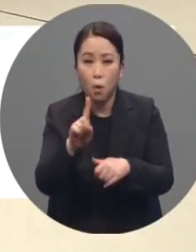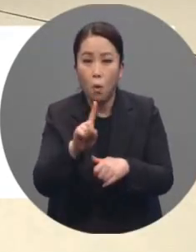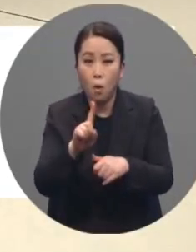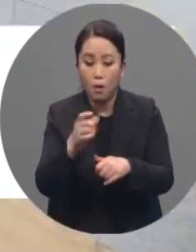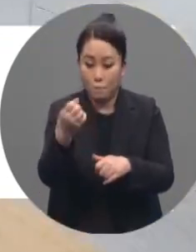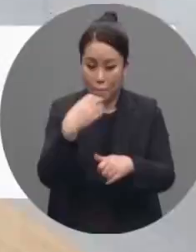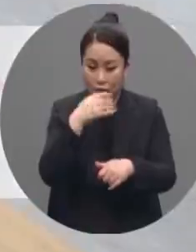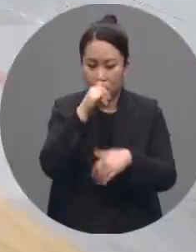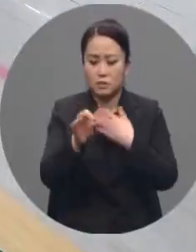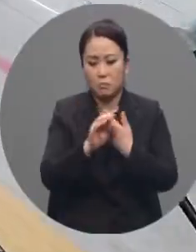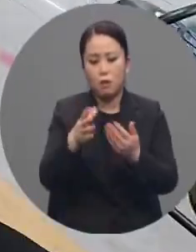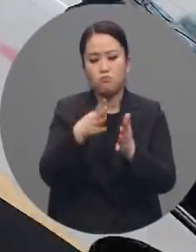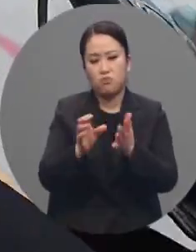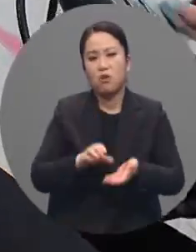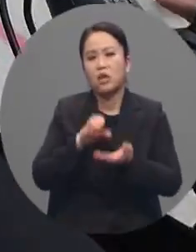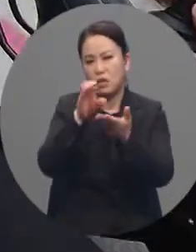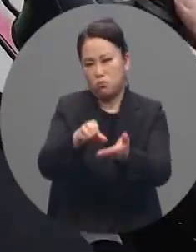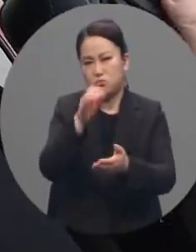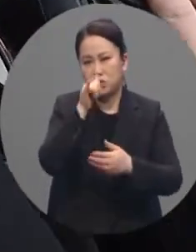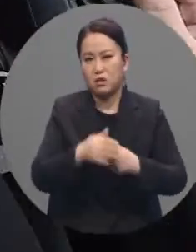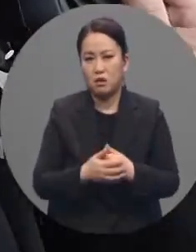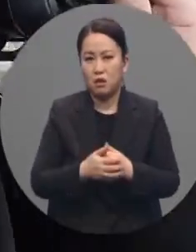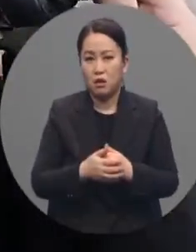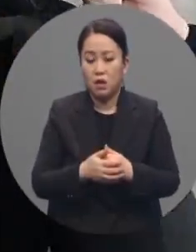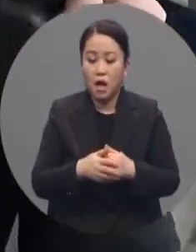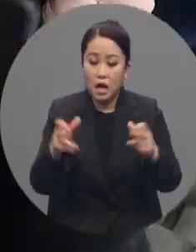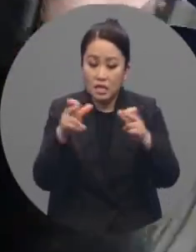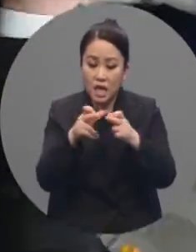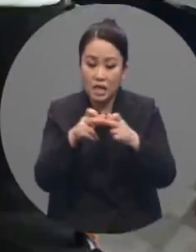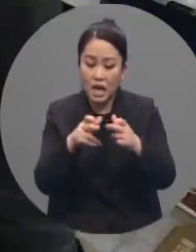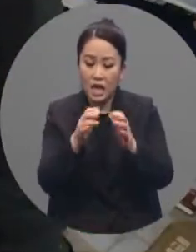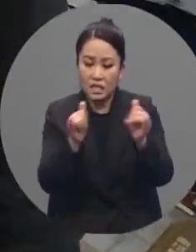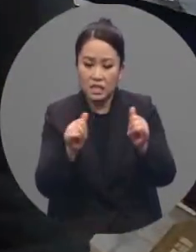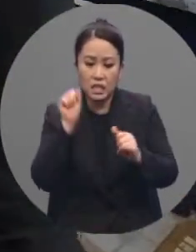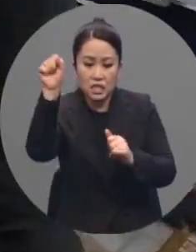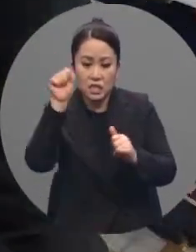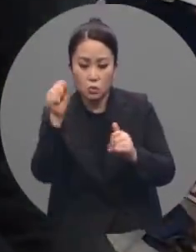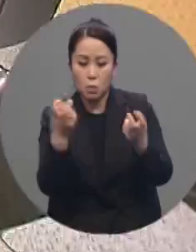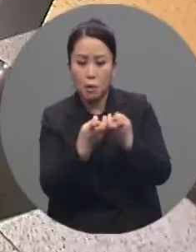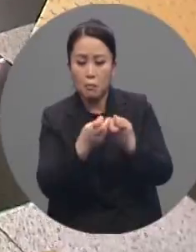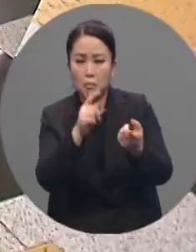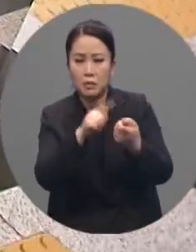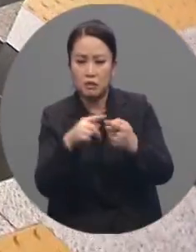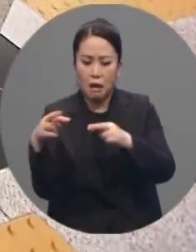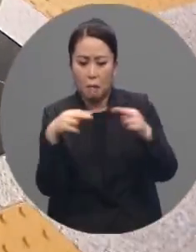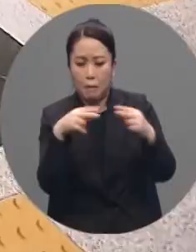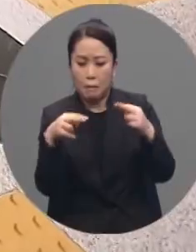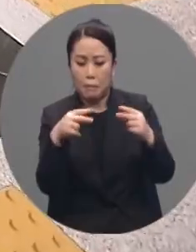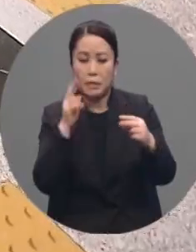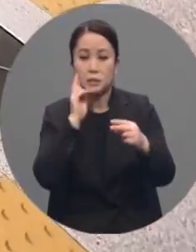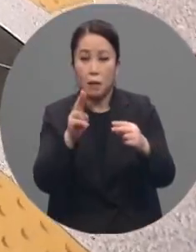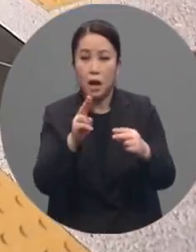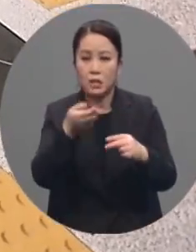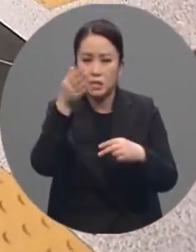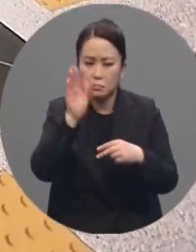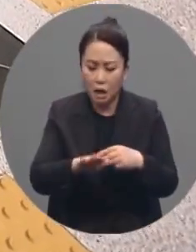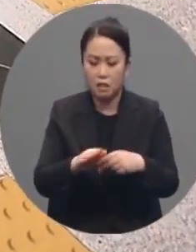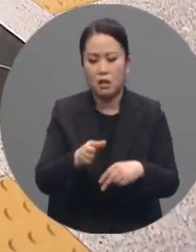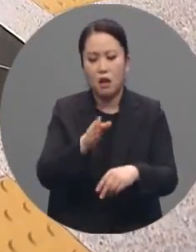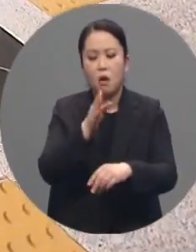직접. 장애인들의 시위 방법을 놓고 갑론을박이 치열하지만 본질적인 이동권